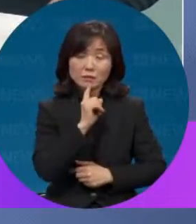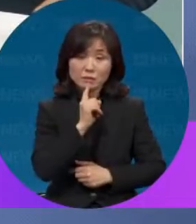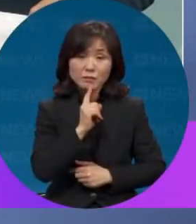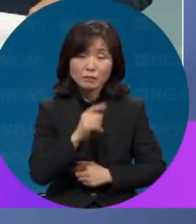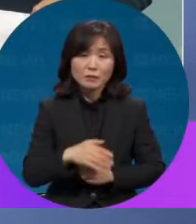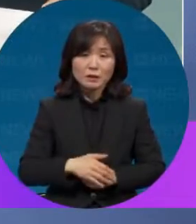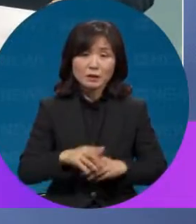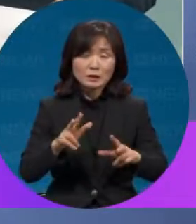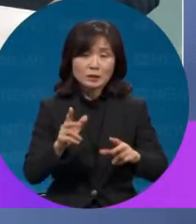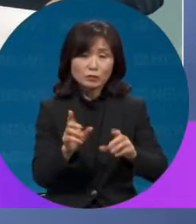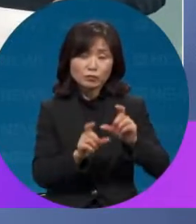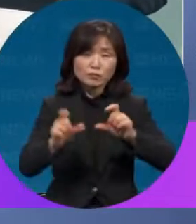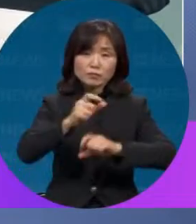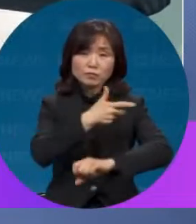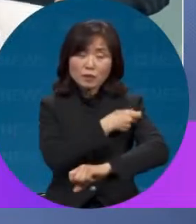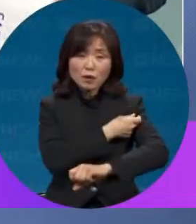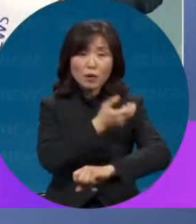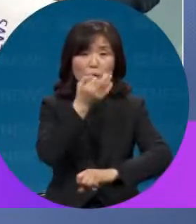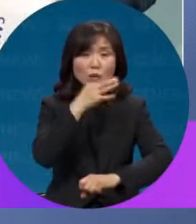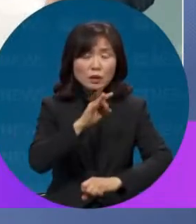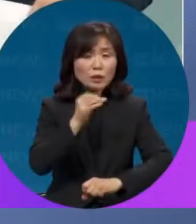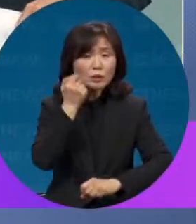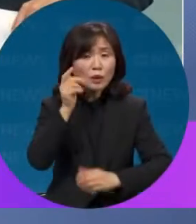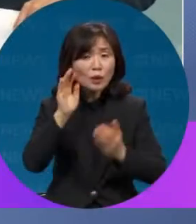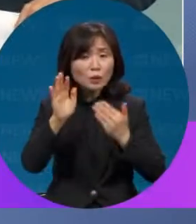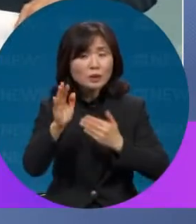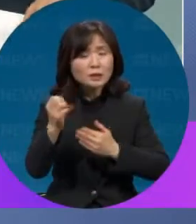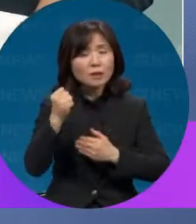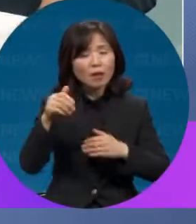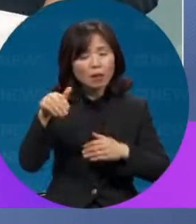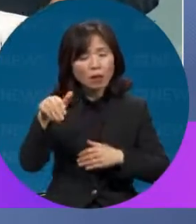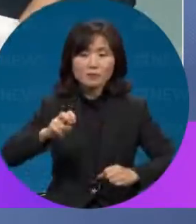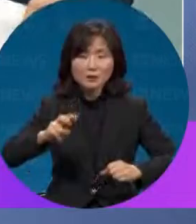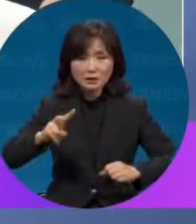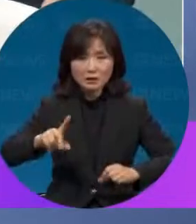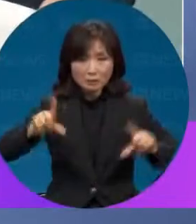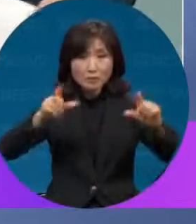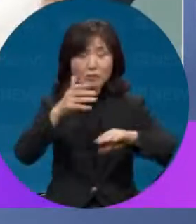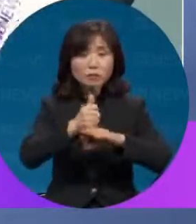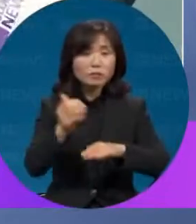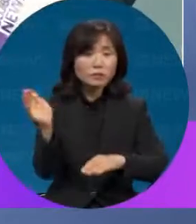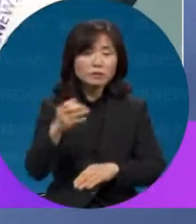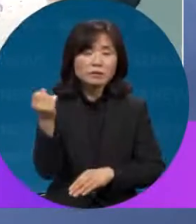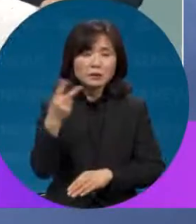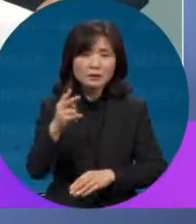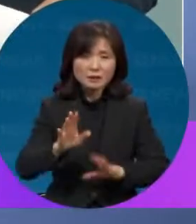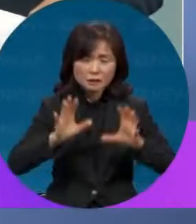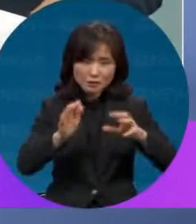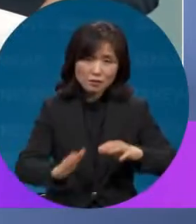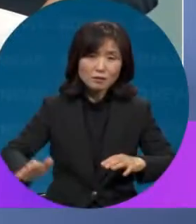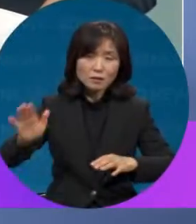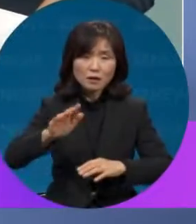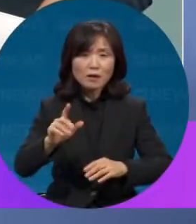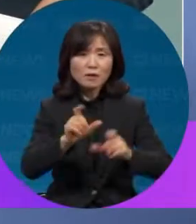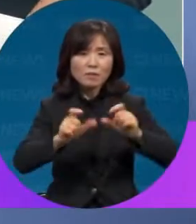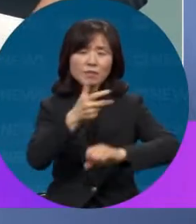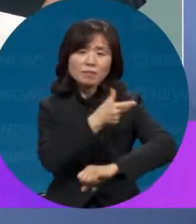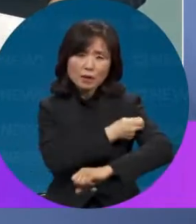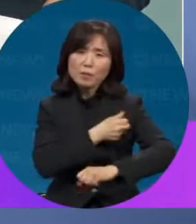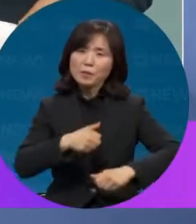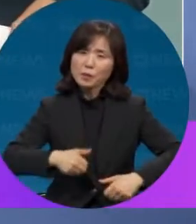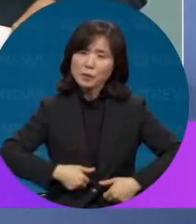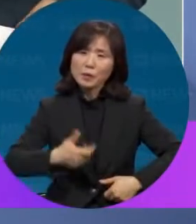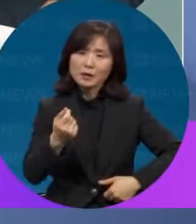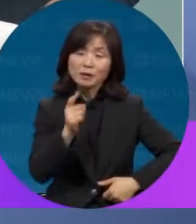부스터 #5 까 효과는 6개월 정도 지나면 떨어지기 시작할 것이라면서 다시 한번 전 세계가 이 부스터 잣을 맞아야 할 것이라고